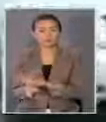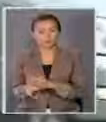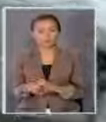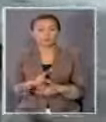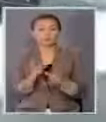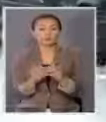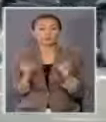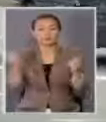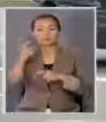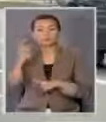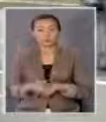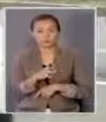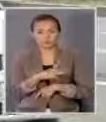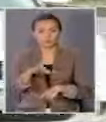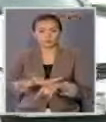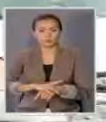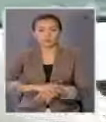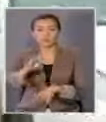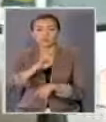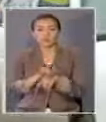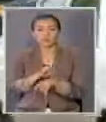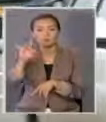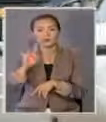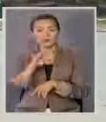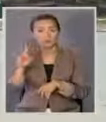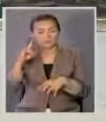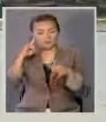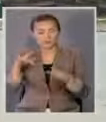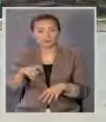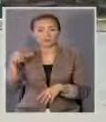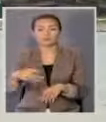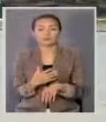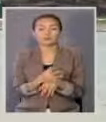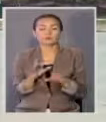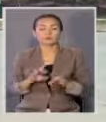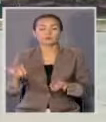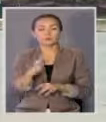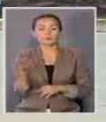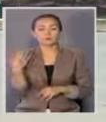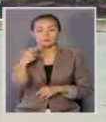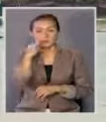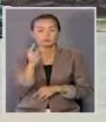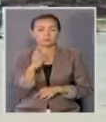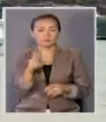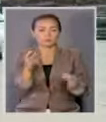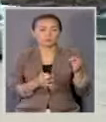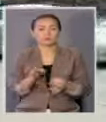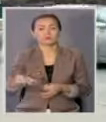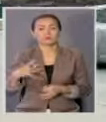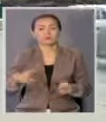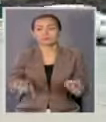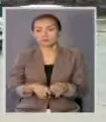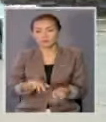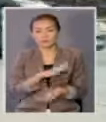расследования выяснилось, что подозреваемый является представителем деструктивных религиозных течений. Установлено, что ранее мужчина был неоднократно судим.